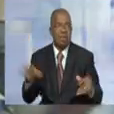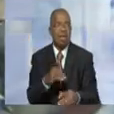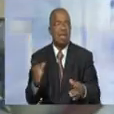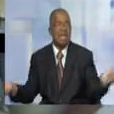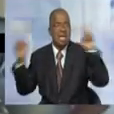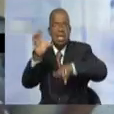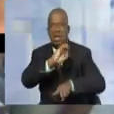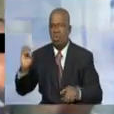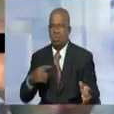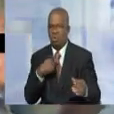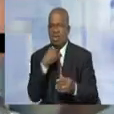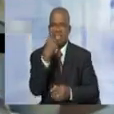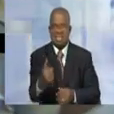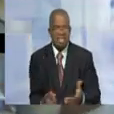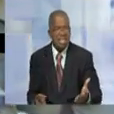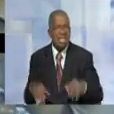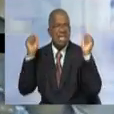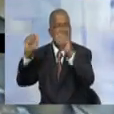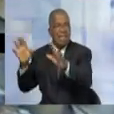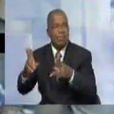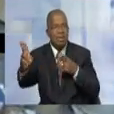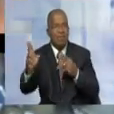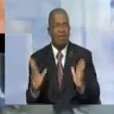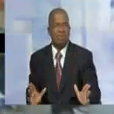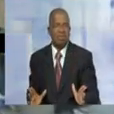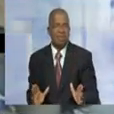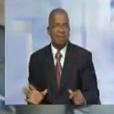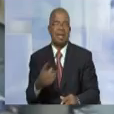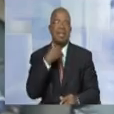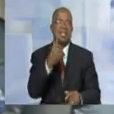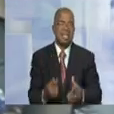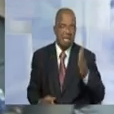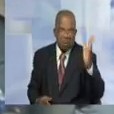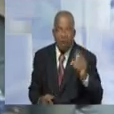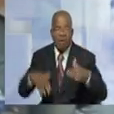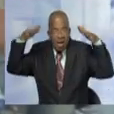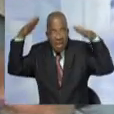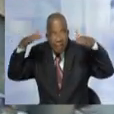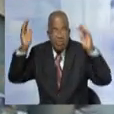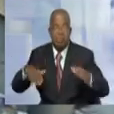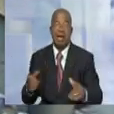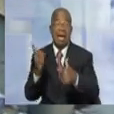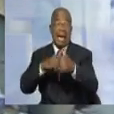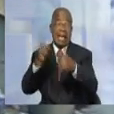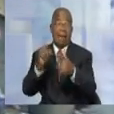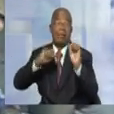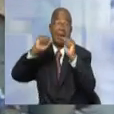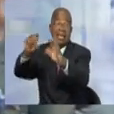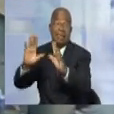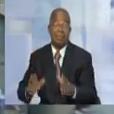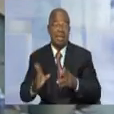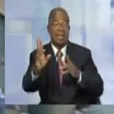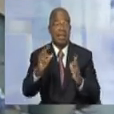désarmement de tous les Séléka, nous allons faire une grande marche, en commençant par PK12 et jusqu'au niveau de Point